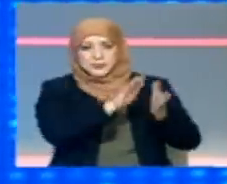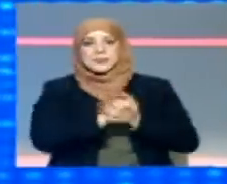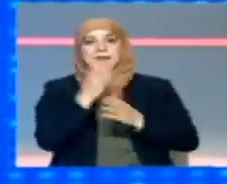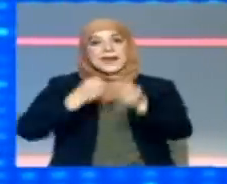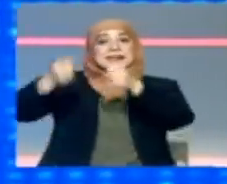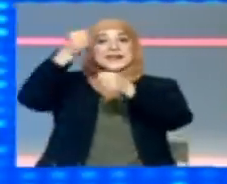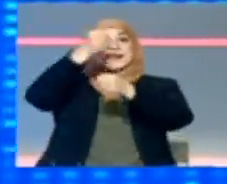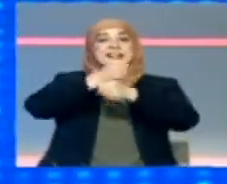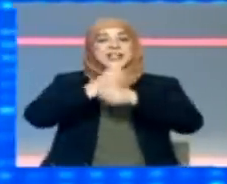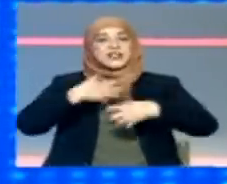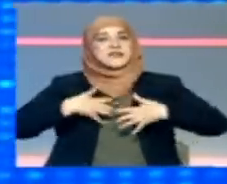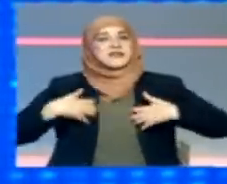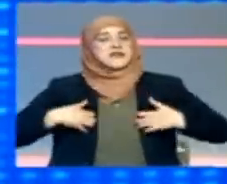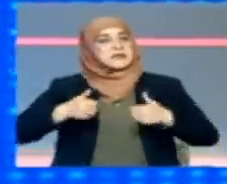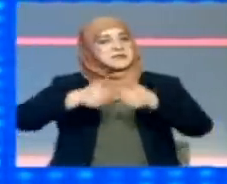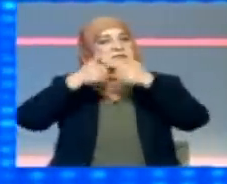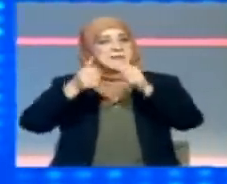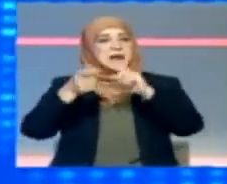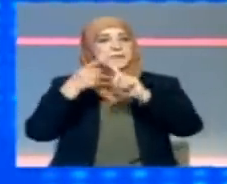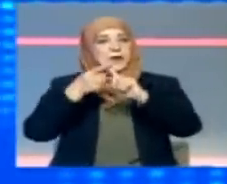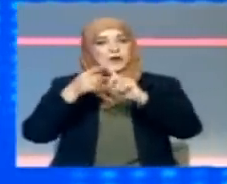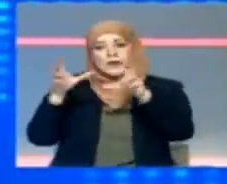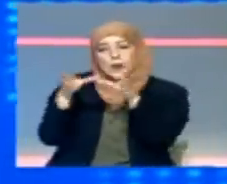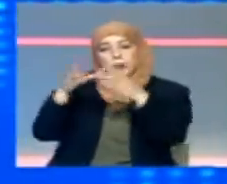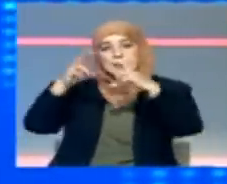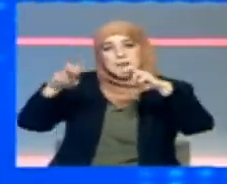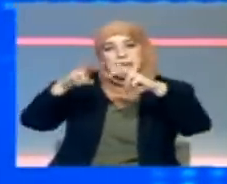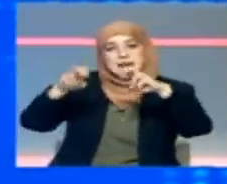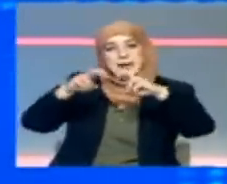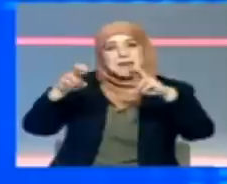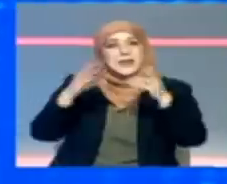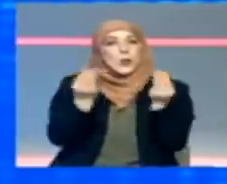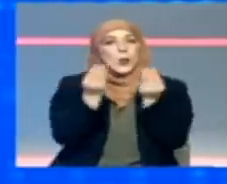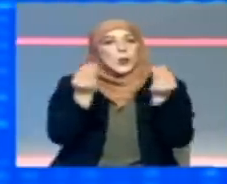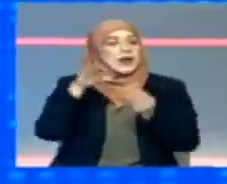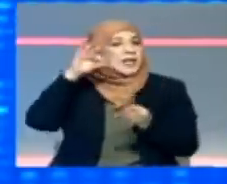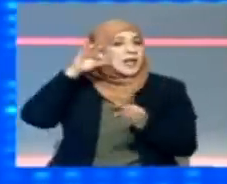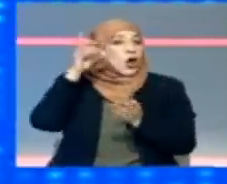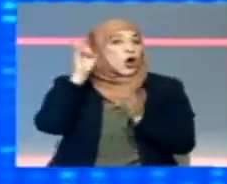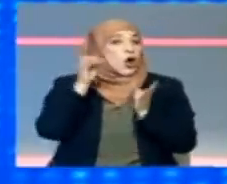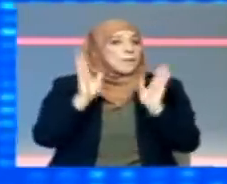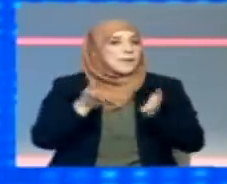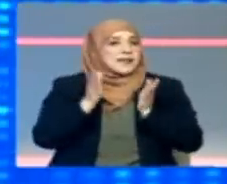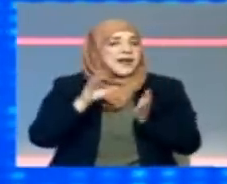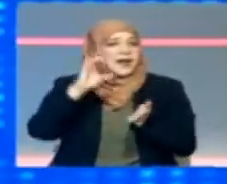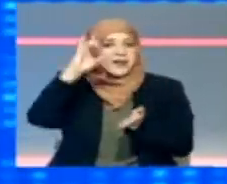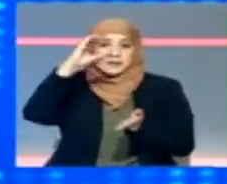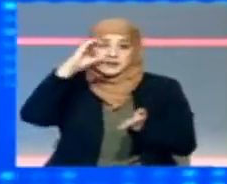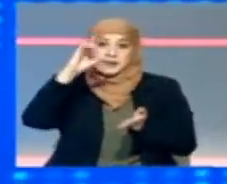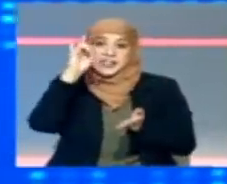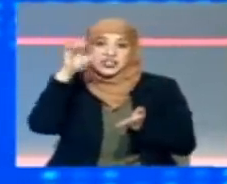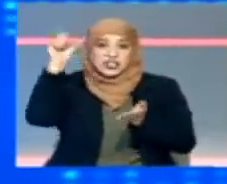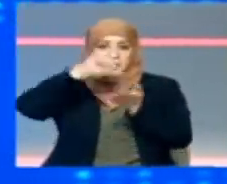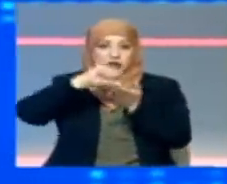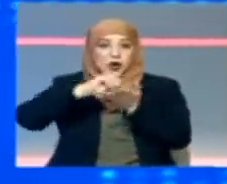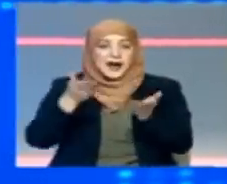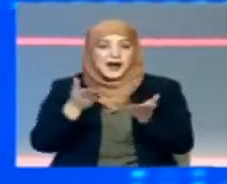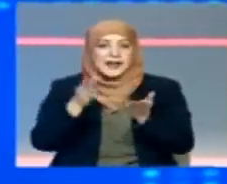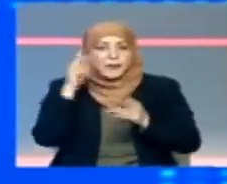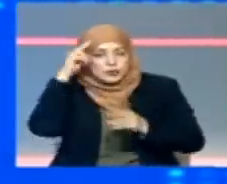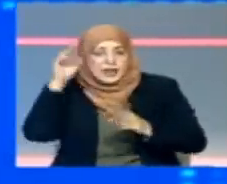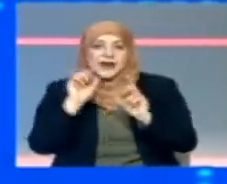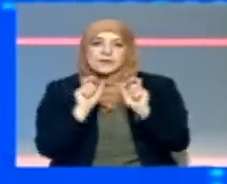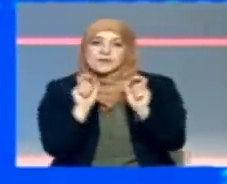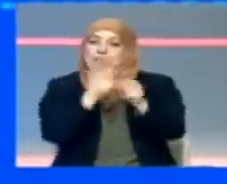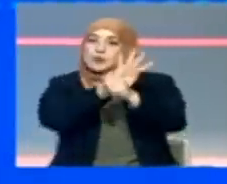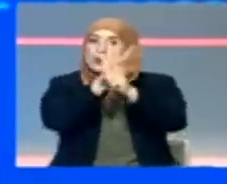إنجاز علمي توصل إليه فريق البحث بالمخبر المرجعي بشرنيكول، وهو التعرف على التسلسل الجيني لفيروس